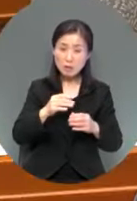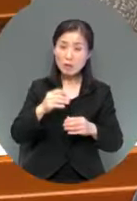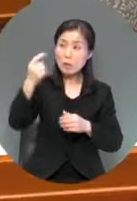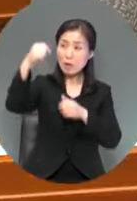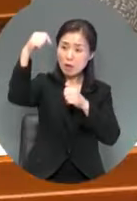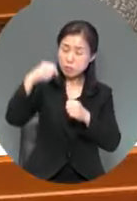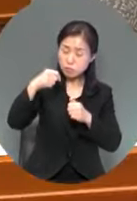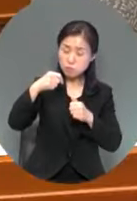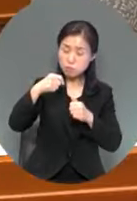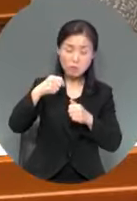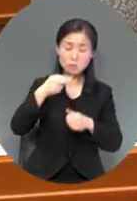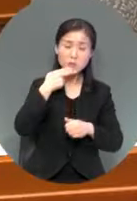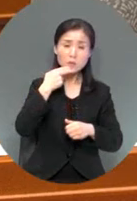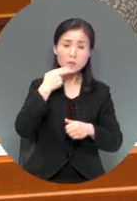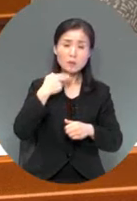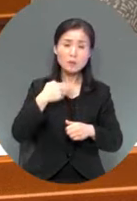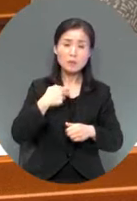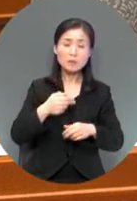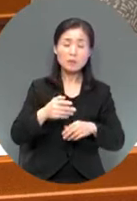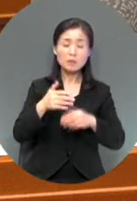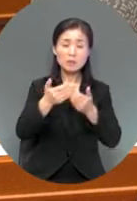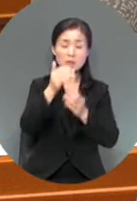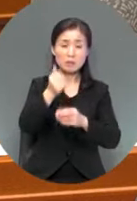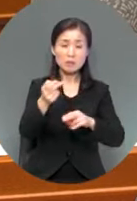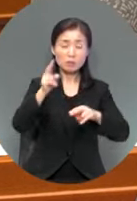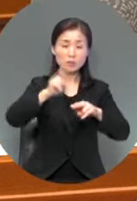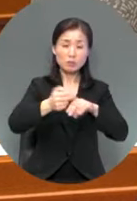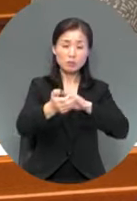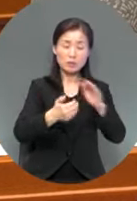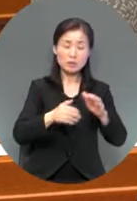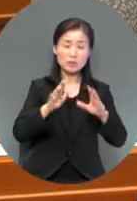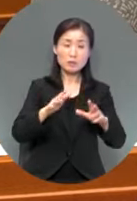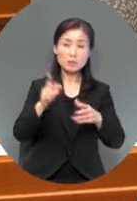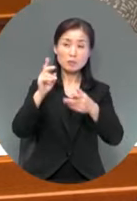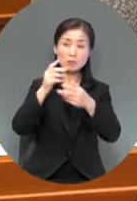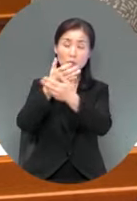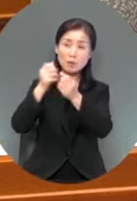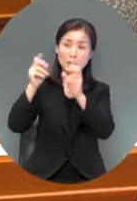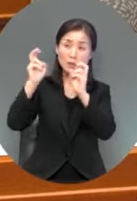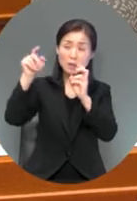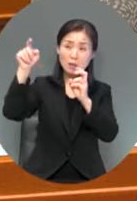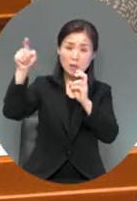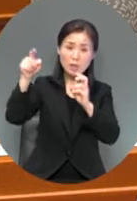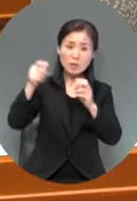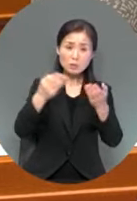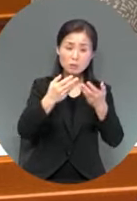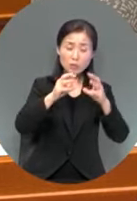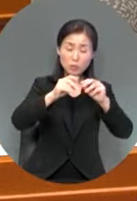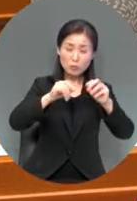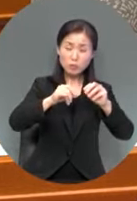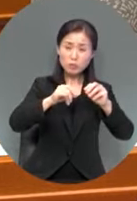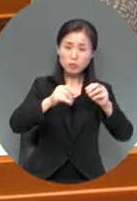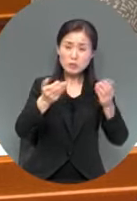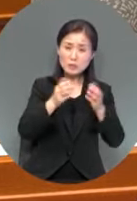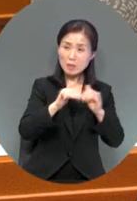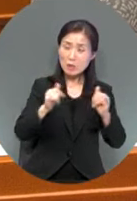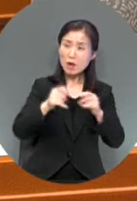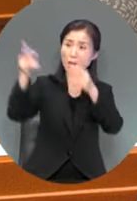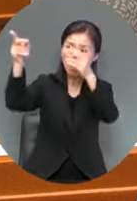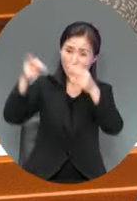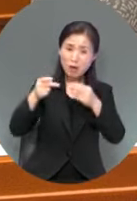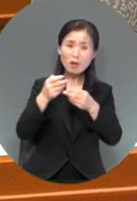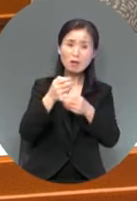없었습니다. 제 장관 취임 전에 지금 용역사와 국토부 실무자 간에 이루어졌고요. 그 국토부 실무자는